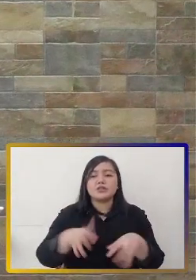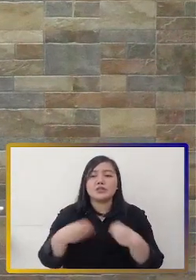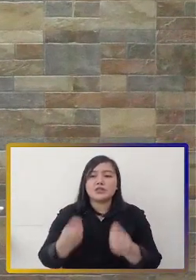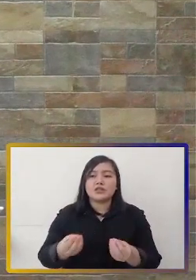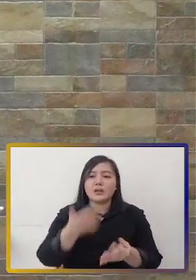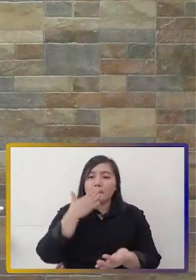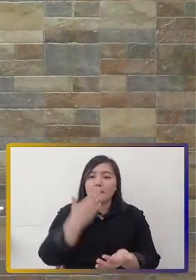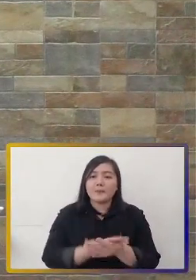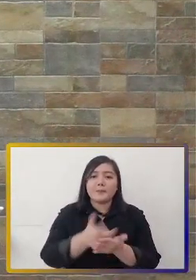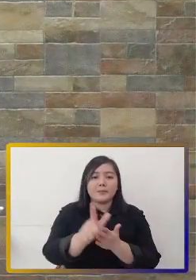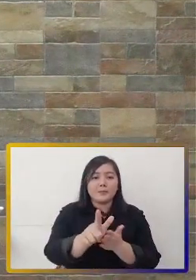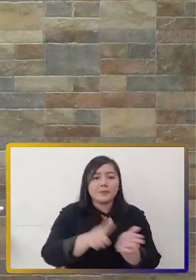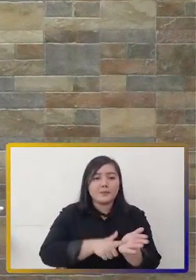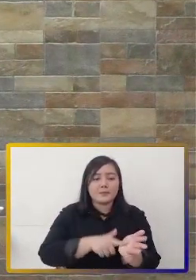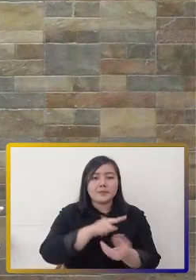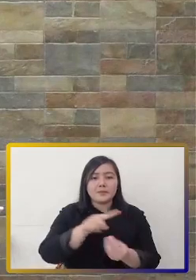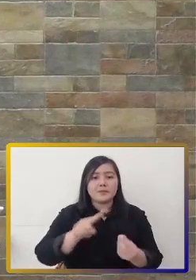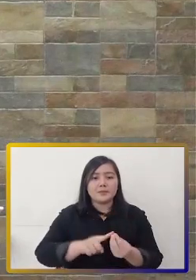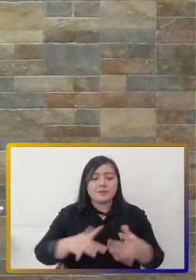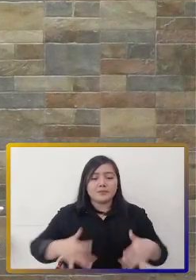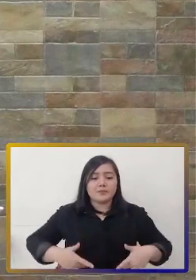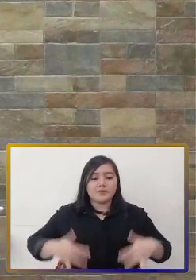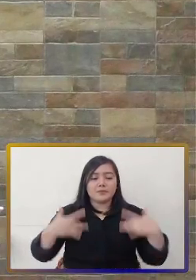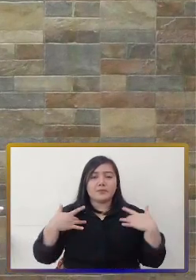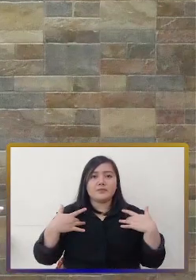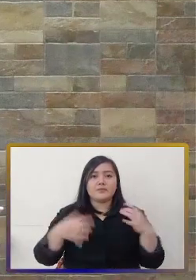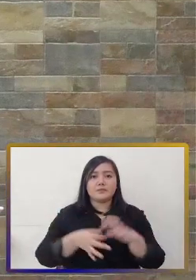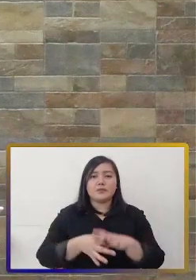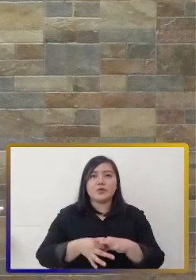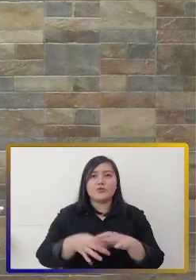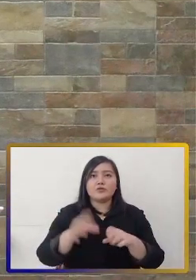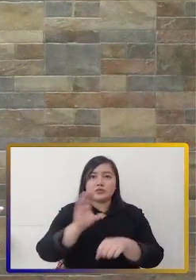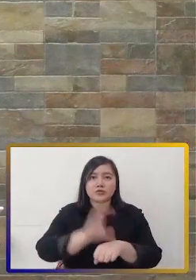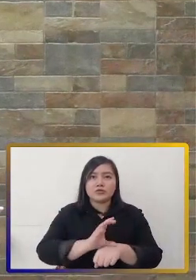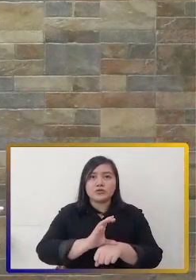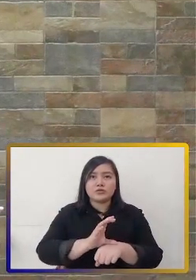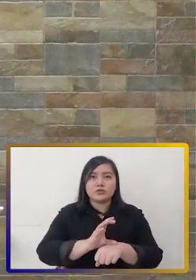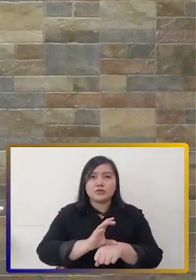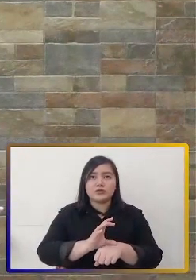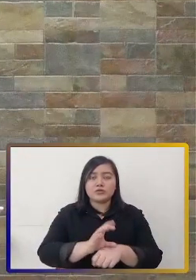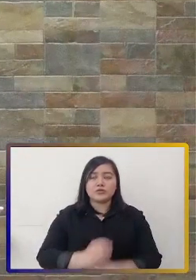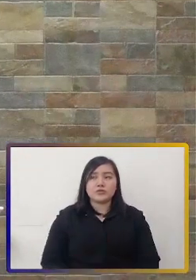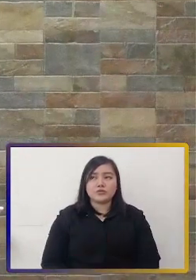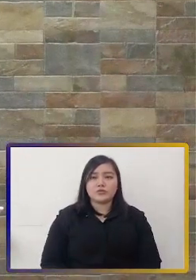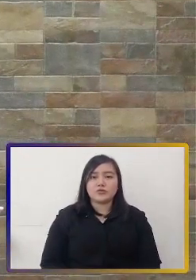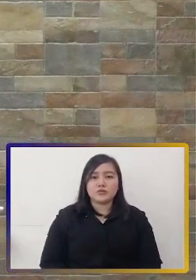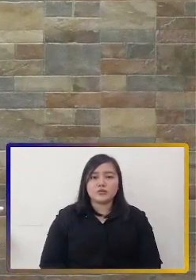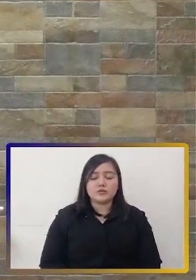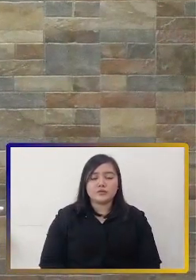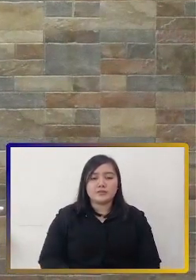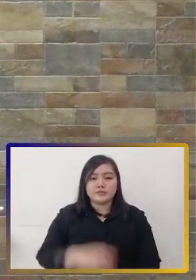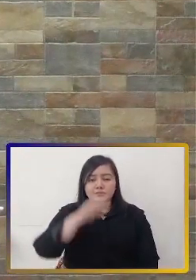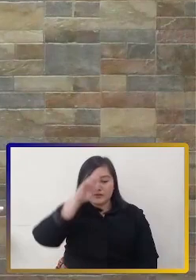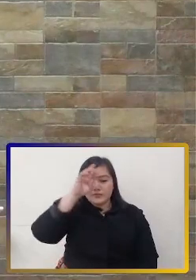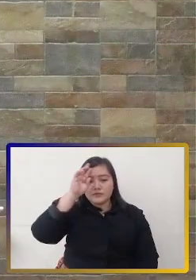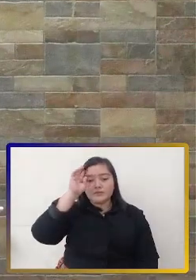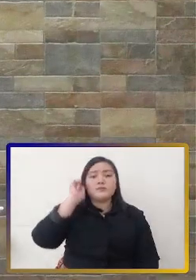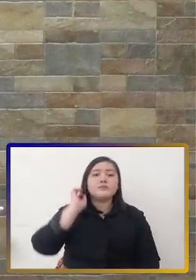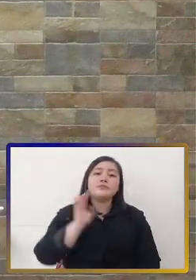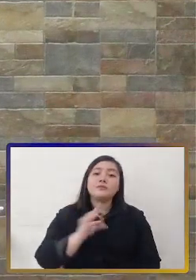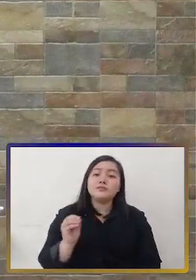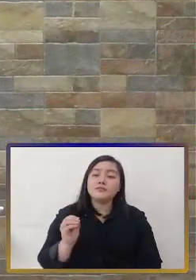insight about the life of the early churches. Alright? About the life of the early churches at